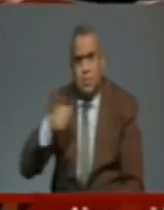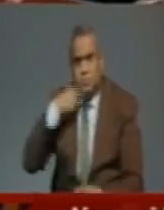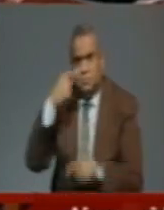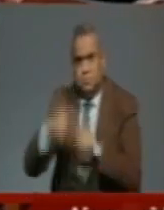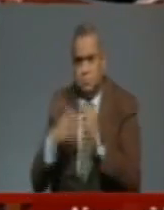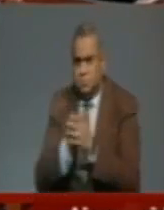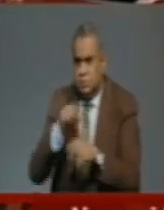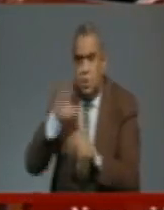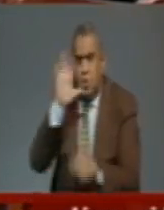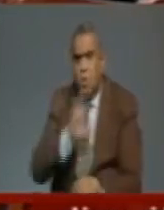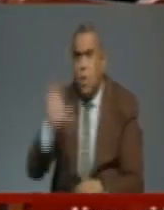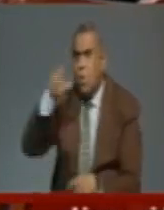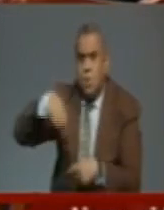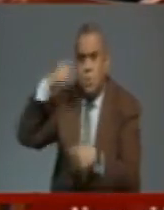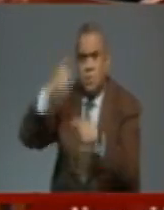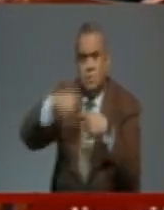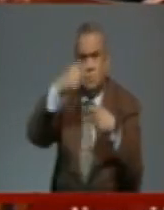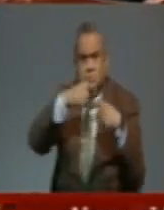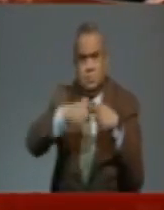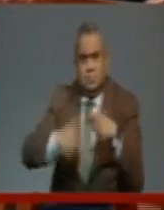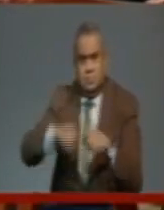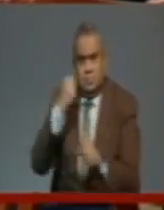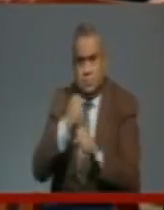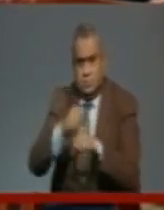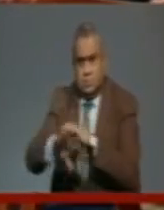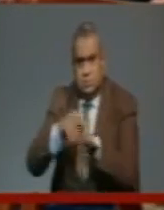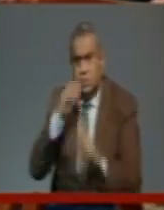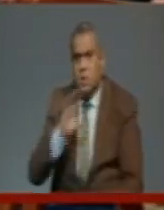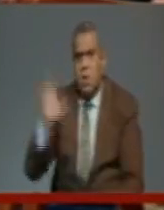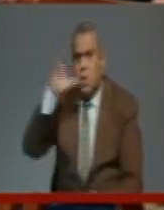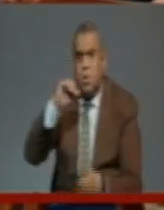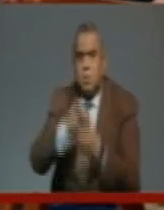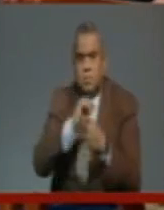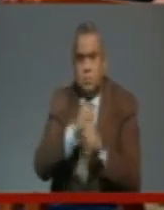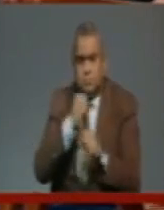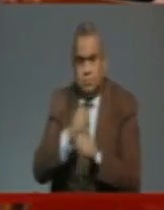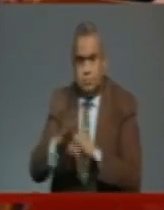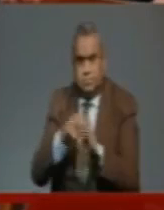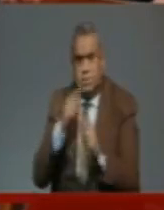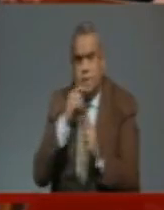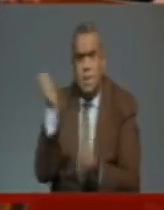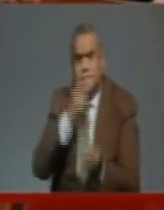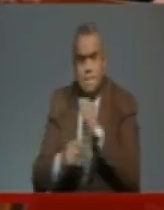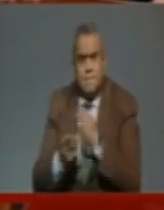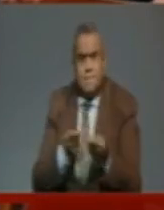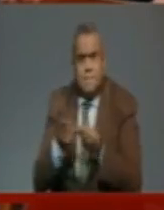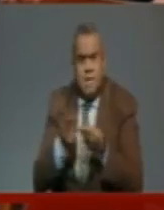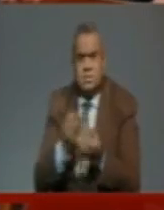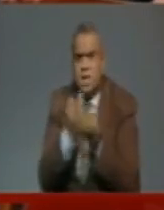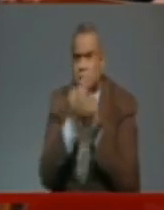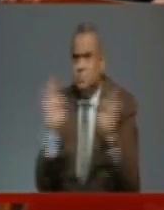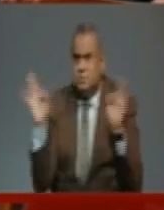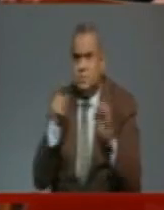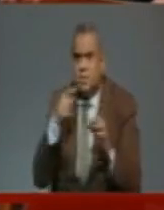كاملة، عندكم شبكة طرق تربط القارة الأوروبية كاملة، عندكم مصانع، عندكم ده. احنا بنحاول